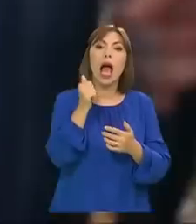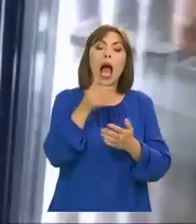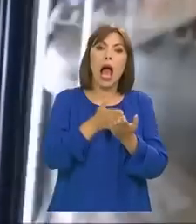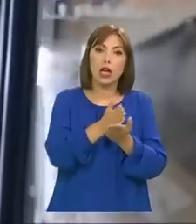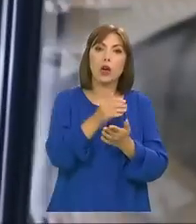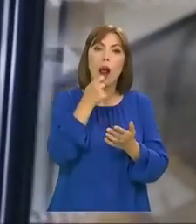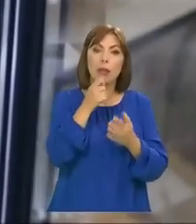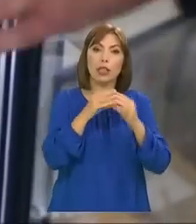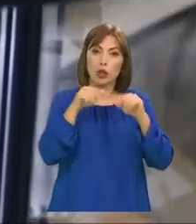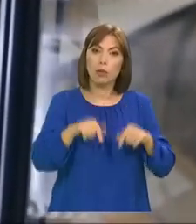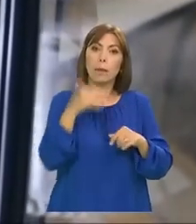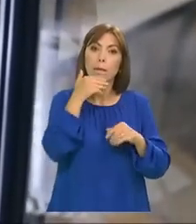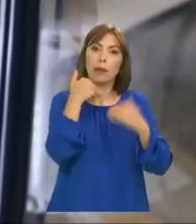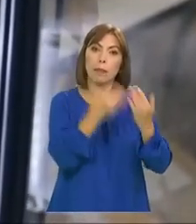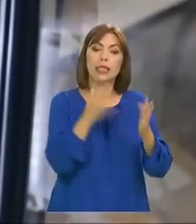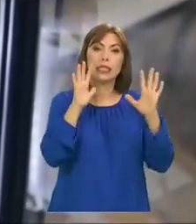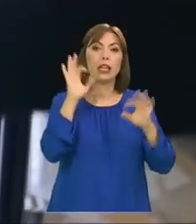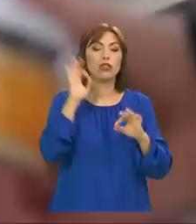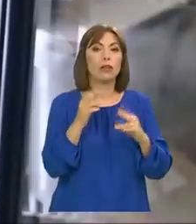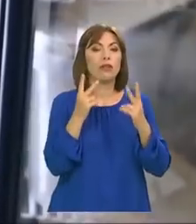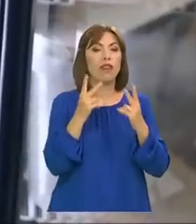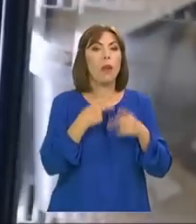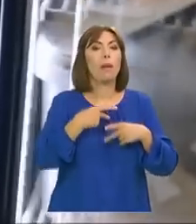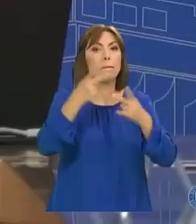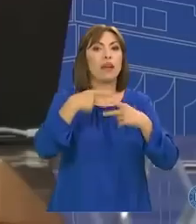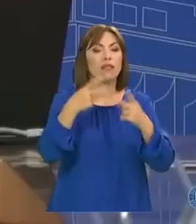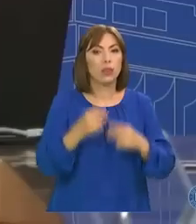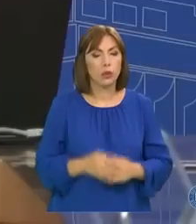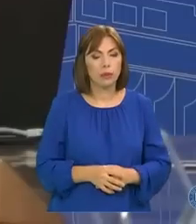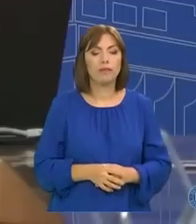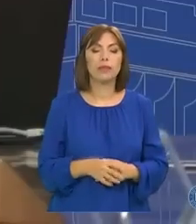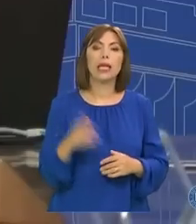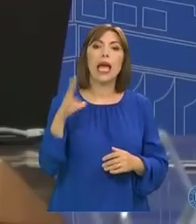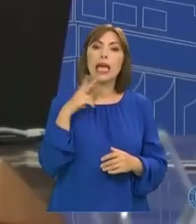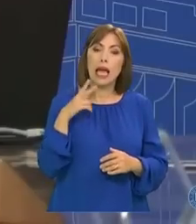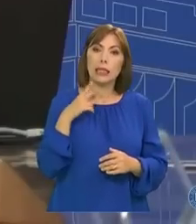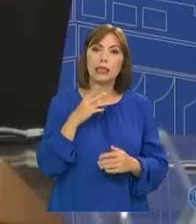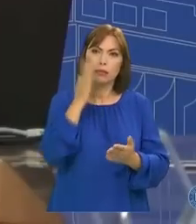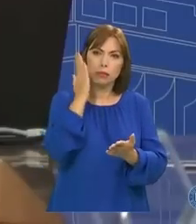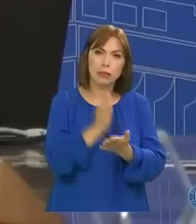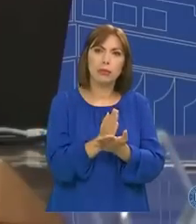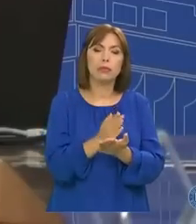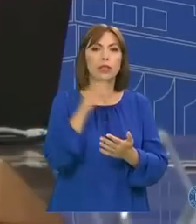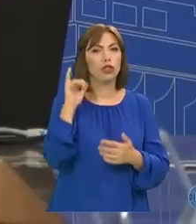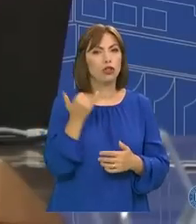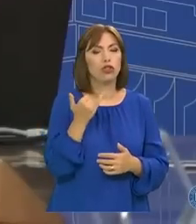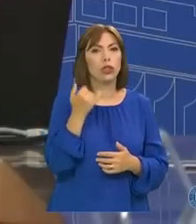România vor primi o primă de 10% din valoarea mărfii vândute. Este stabilit și